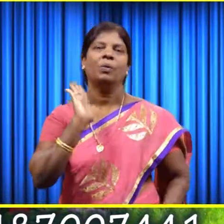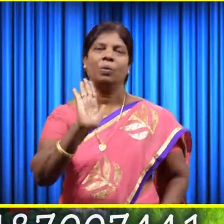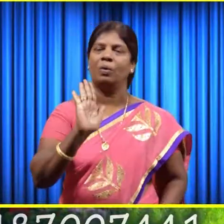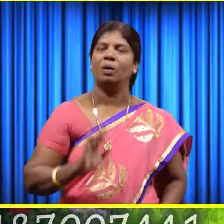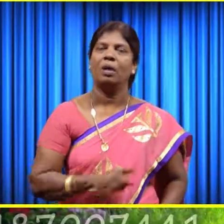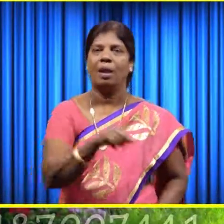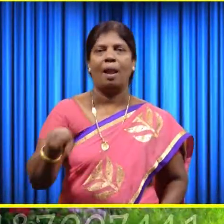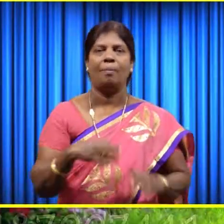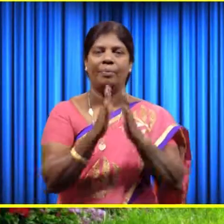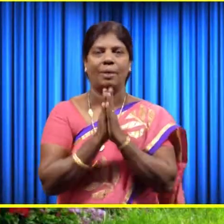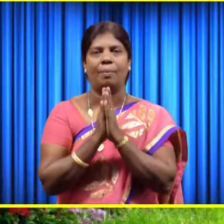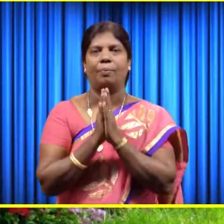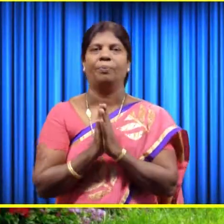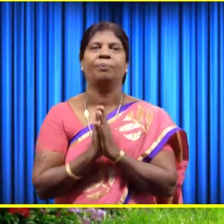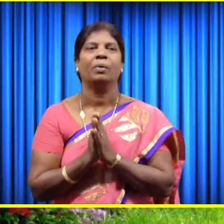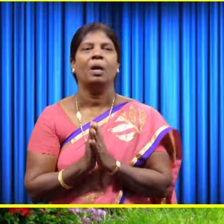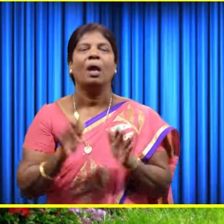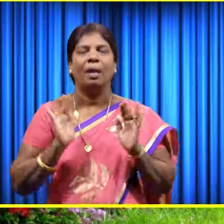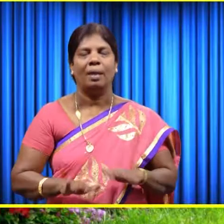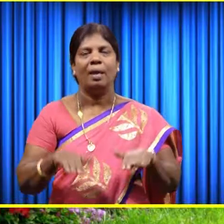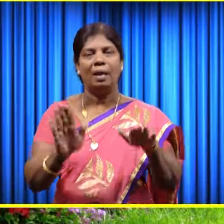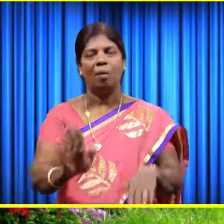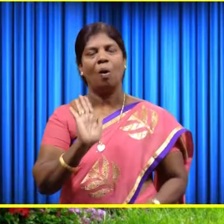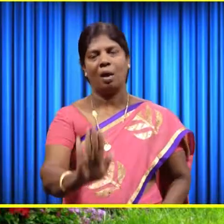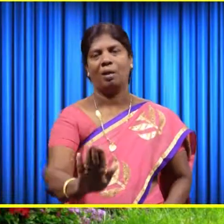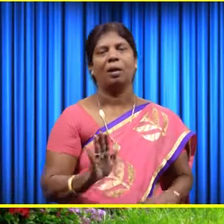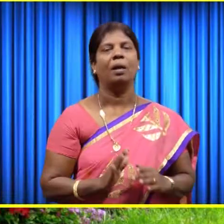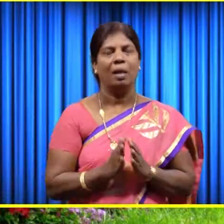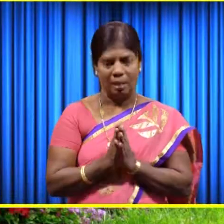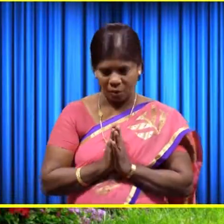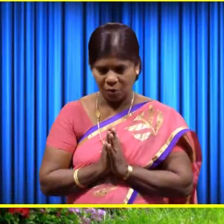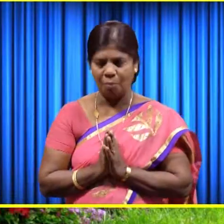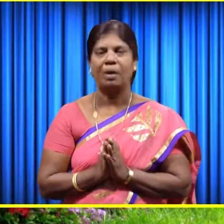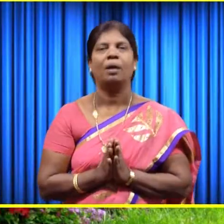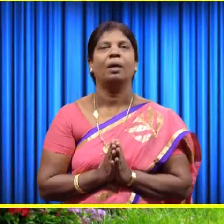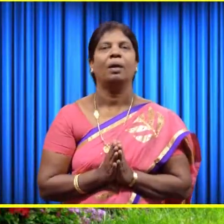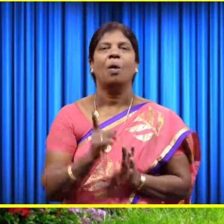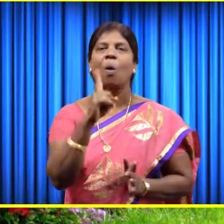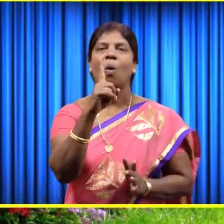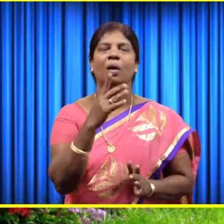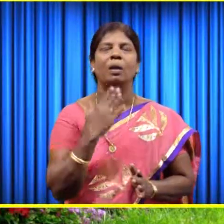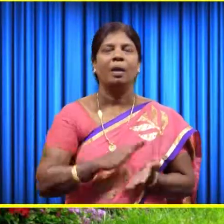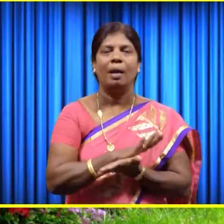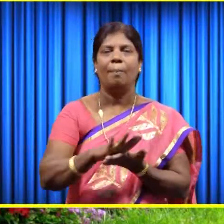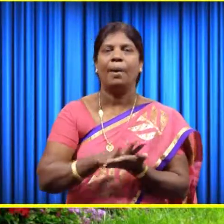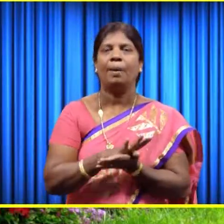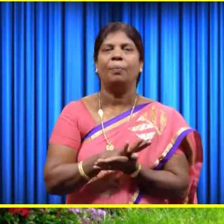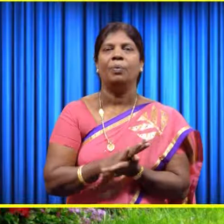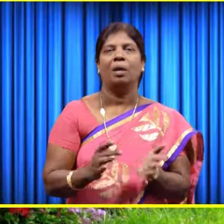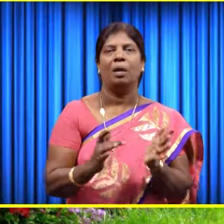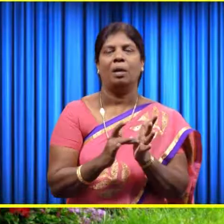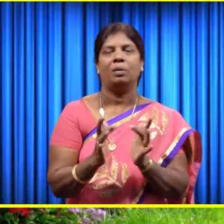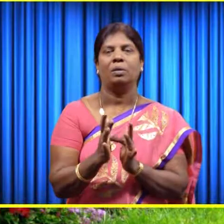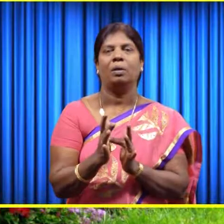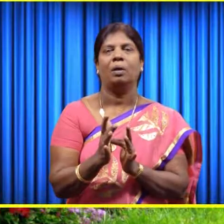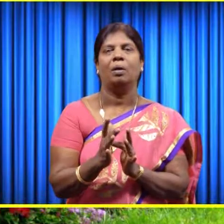நாம் பிரார்த்தனை செய்வோமா? இருக்கிற இடத்திலேயே நீங்கள் தலை தாழ்த்தி ஒரு நிமிடம் இந்த ஜெபத்தை